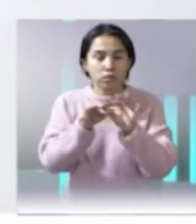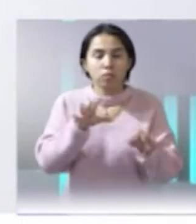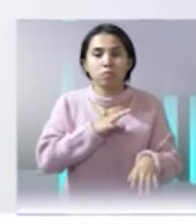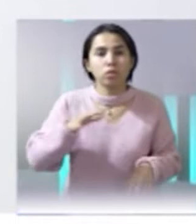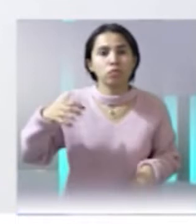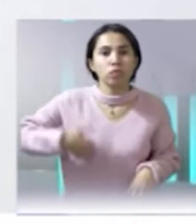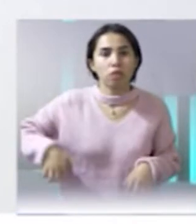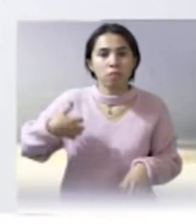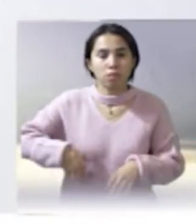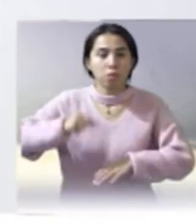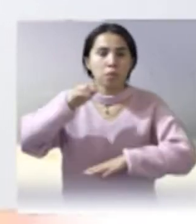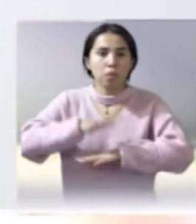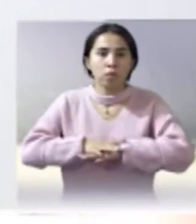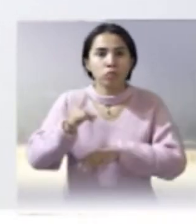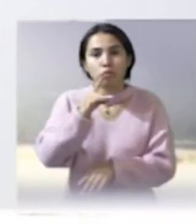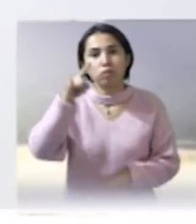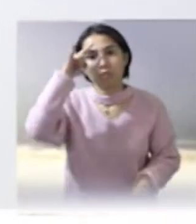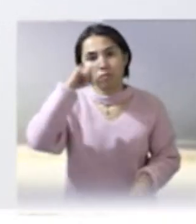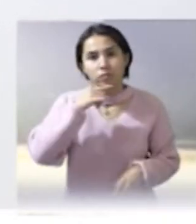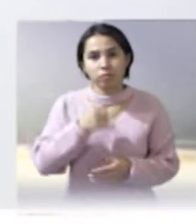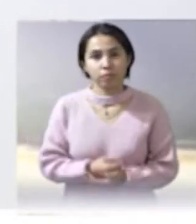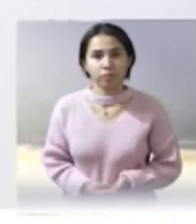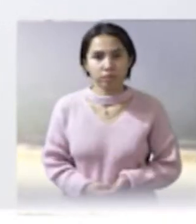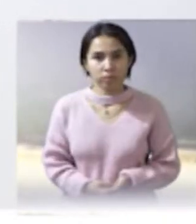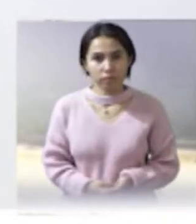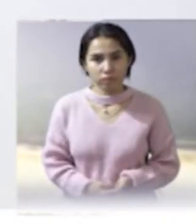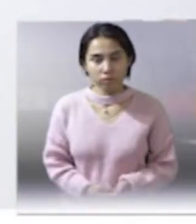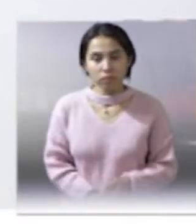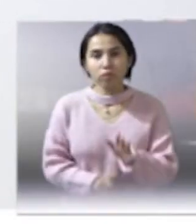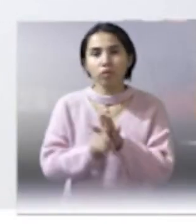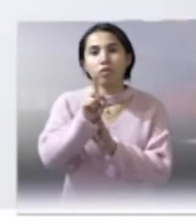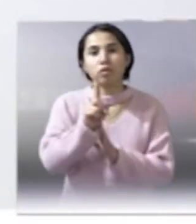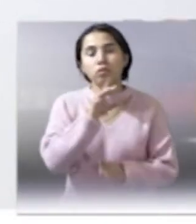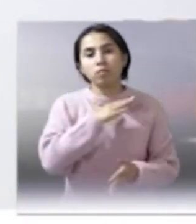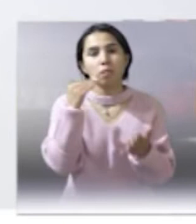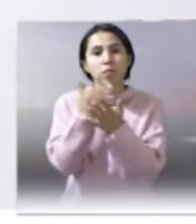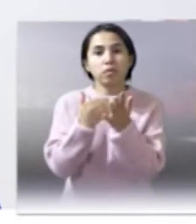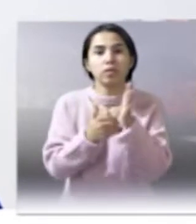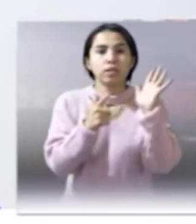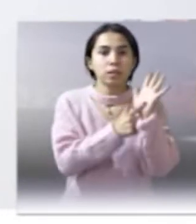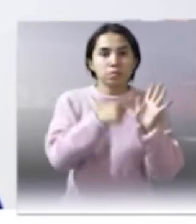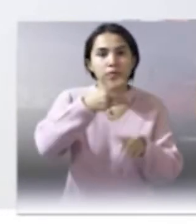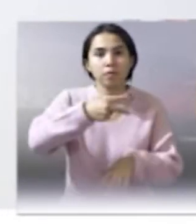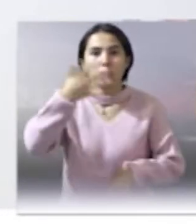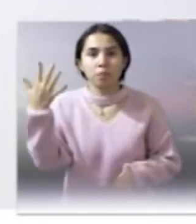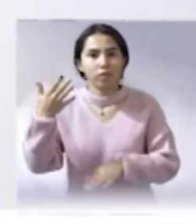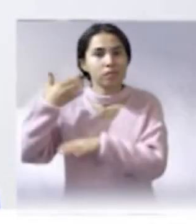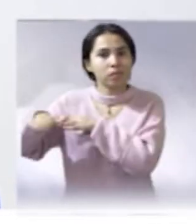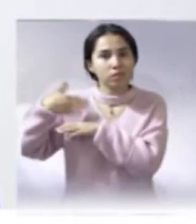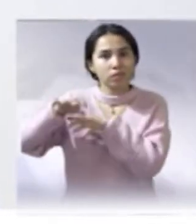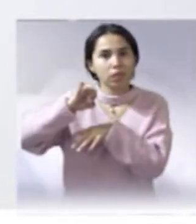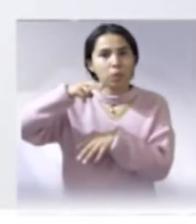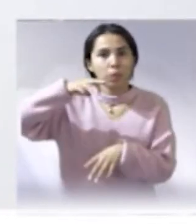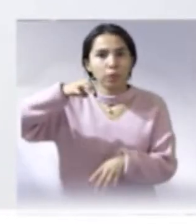Для повышения эффективности этого направления в подсобных хозяйствах с учетом возможностей дворов будет закуплено 44 тысячи